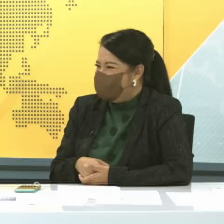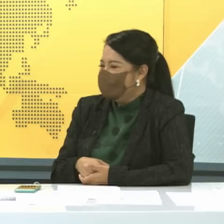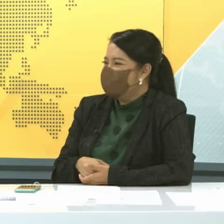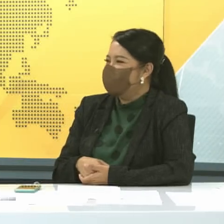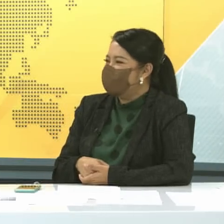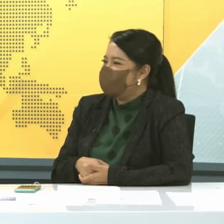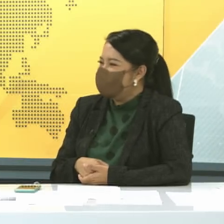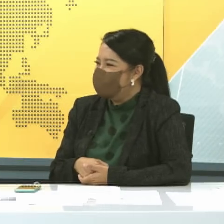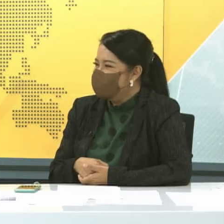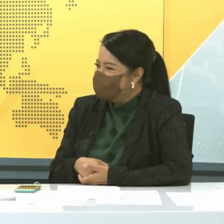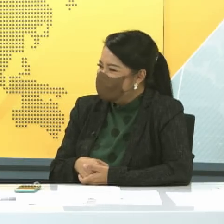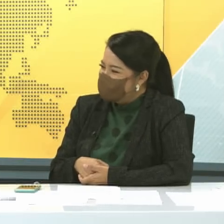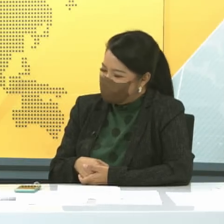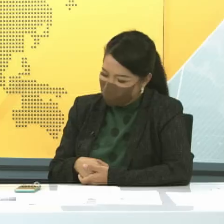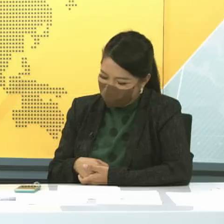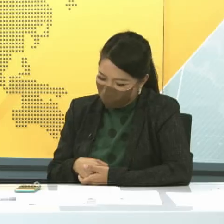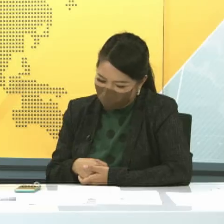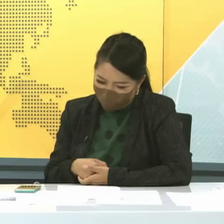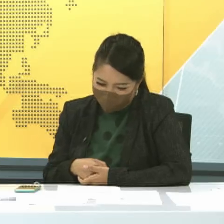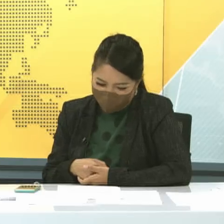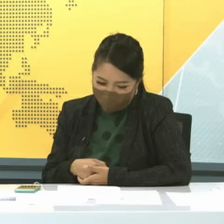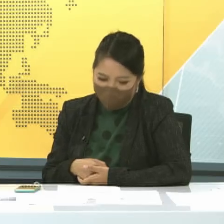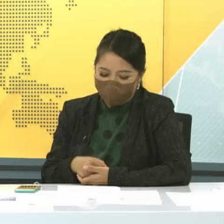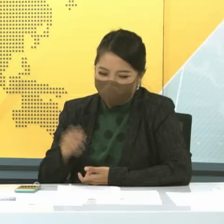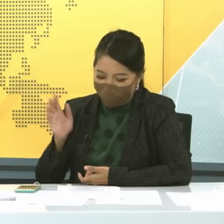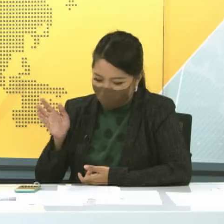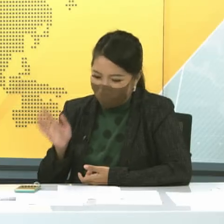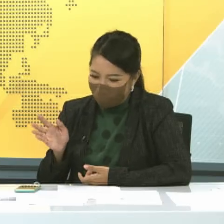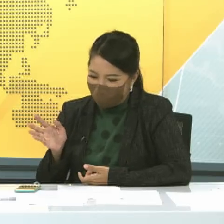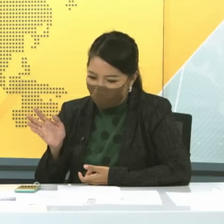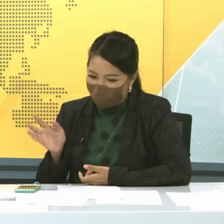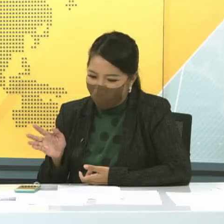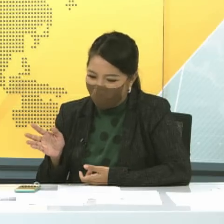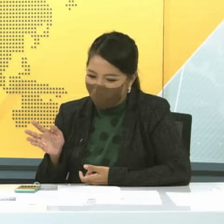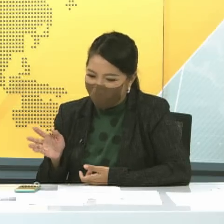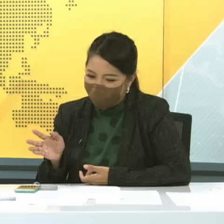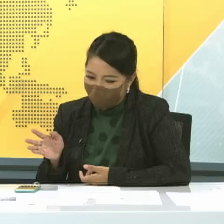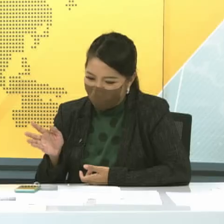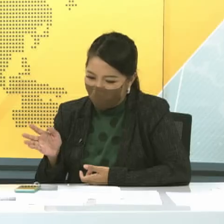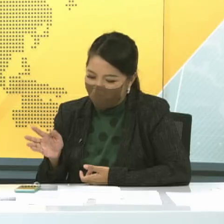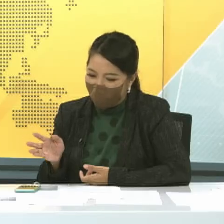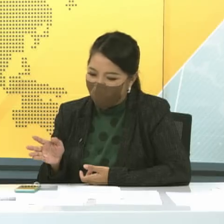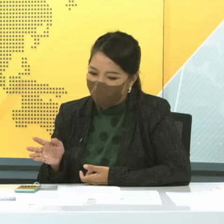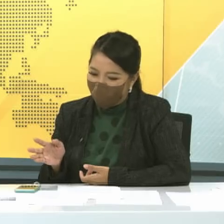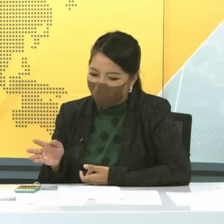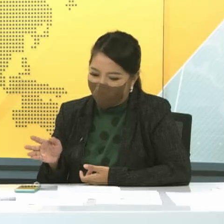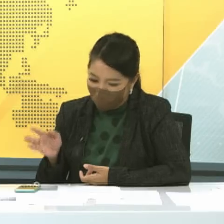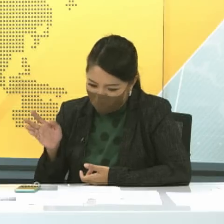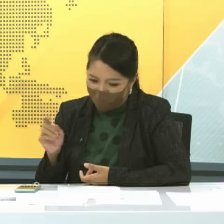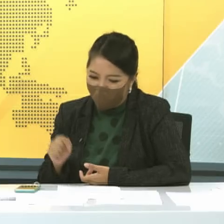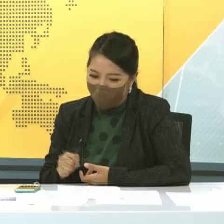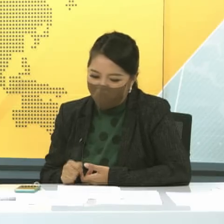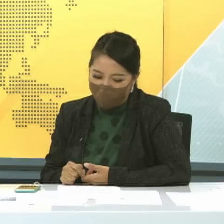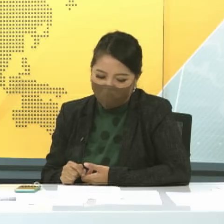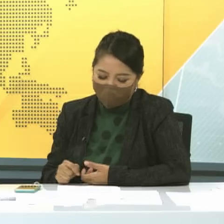หอยู่โถ่จะยิยันโ้อยู่ โถ่นี่เป็นครับคครบโควปรินาเกเรืองอะไร